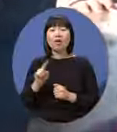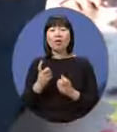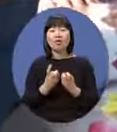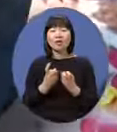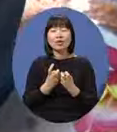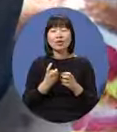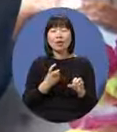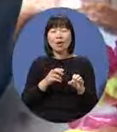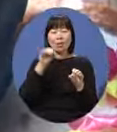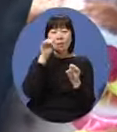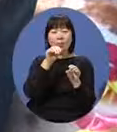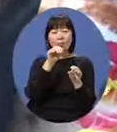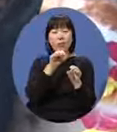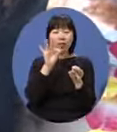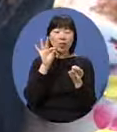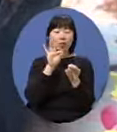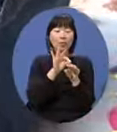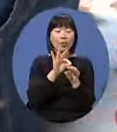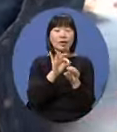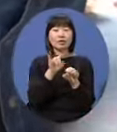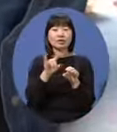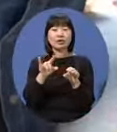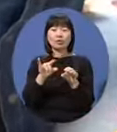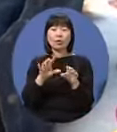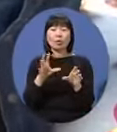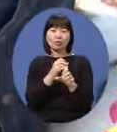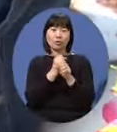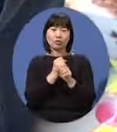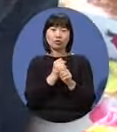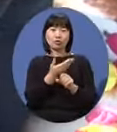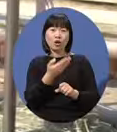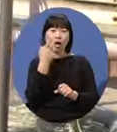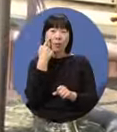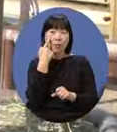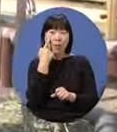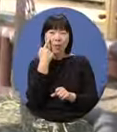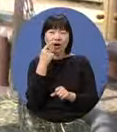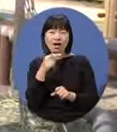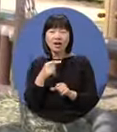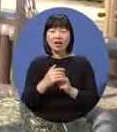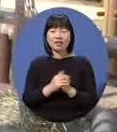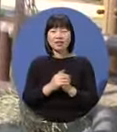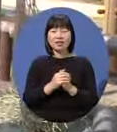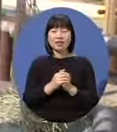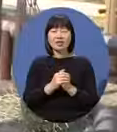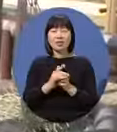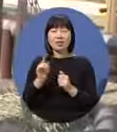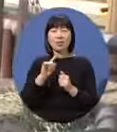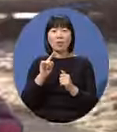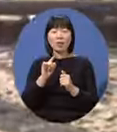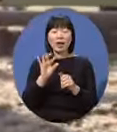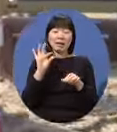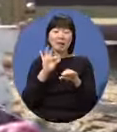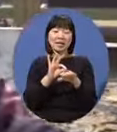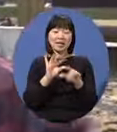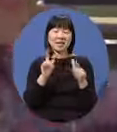아, 꼽아줘. 핀. 여기를 이렇게 묶어주는 건 어때요, 현서야? 좋아. 방, 저기야, 핀이 아니면 꼬무줄이야.